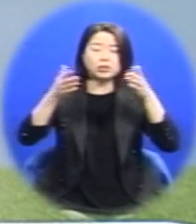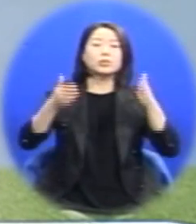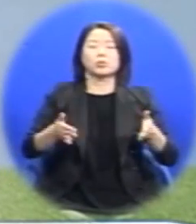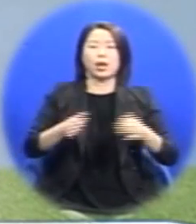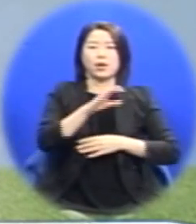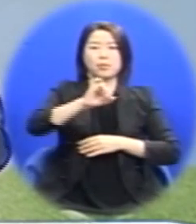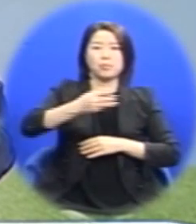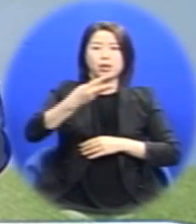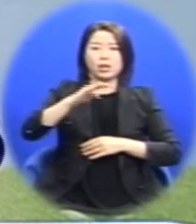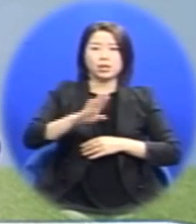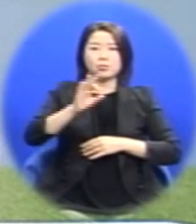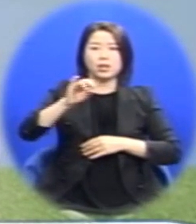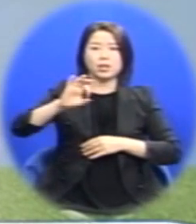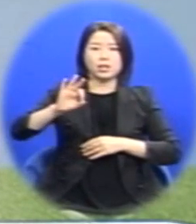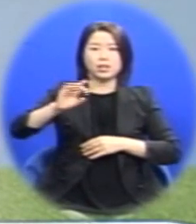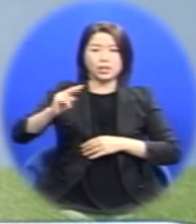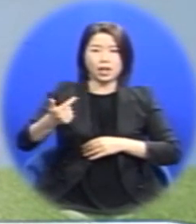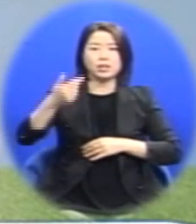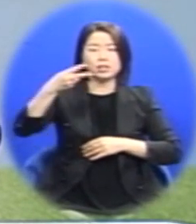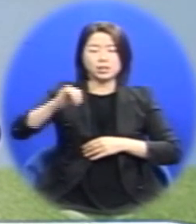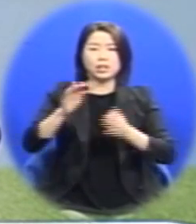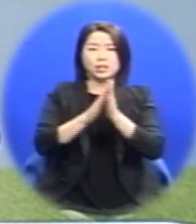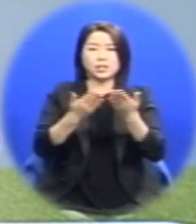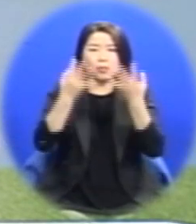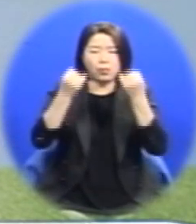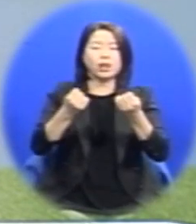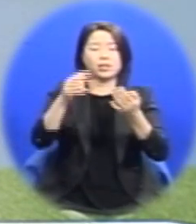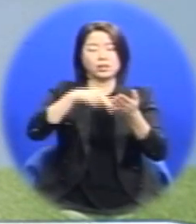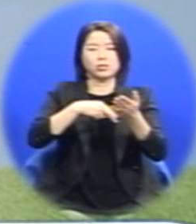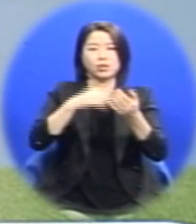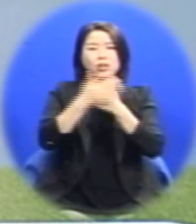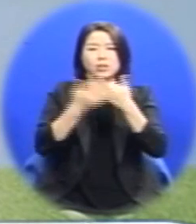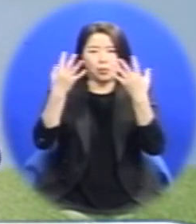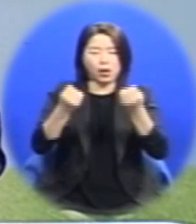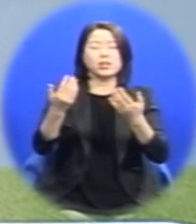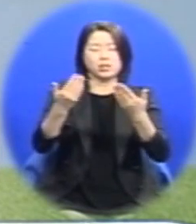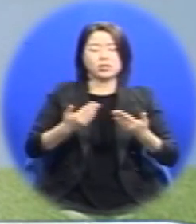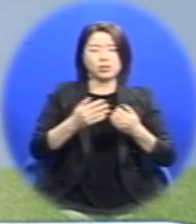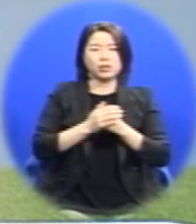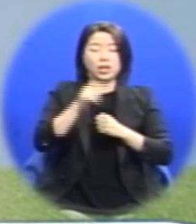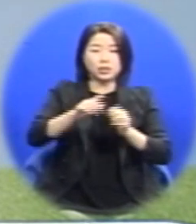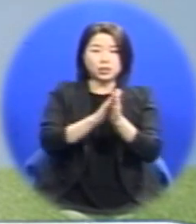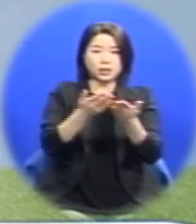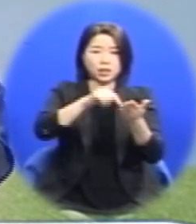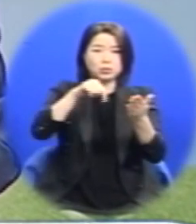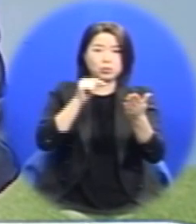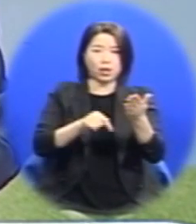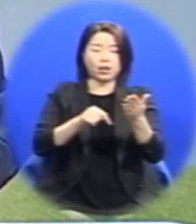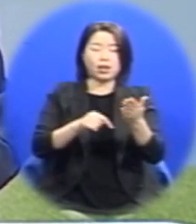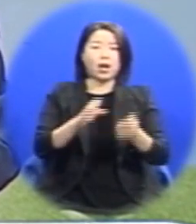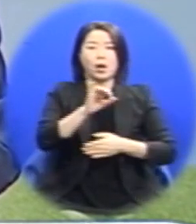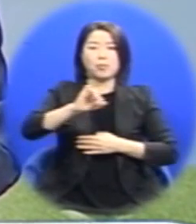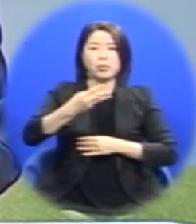필립 얀시의 책을 거의 다 읽었어요. 은혜를 많이 받았습니다. 그 책 속에,